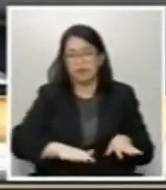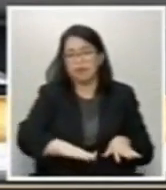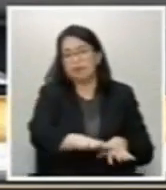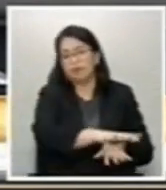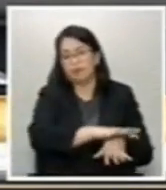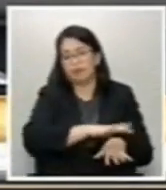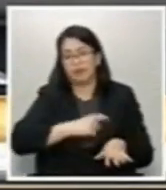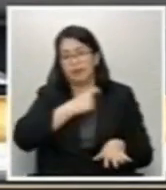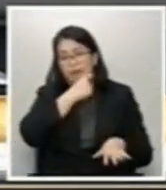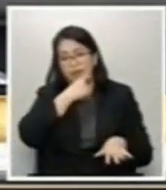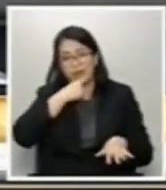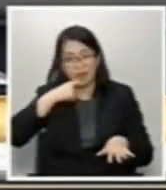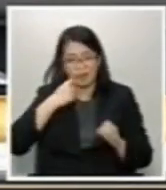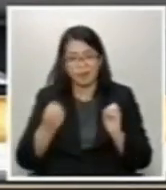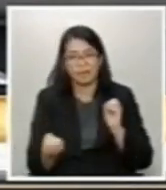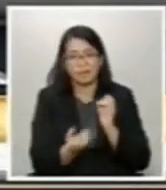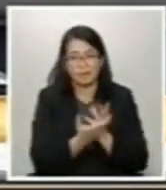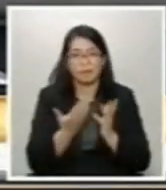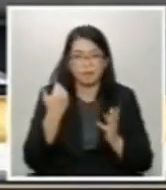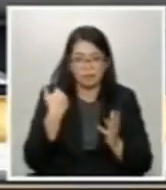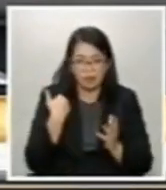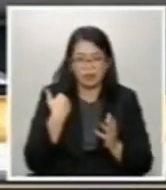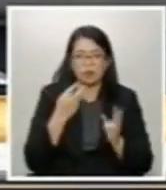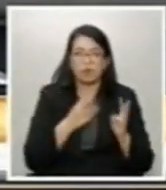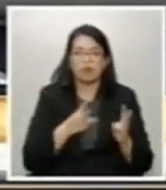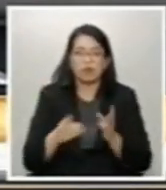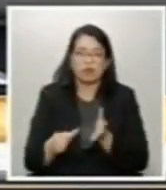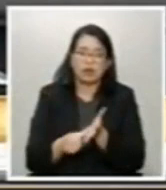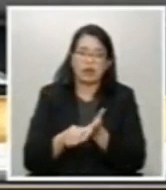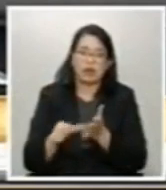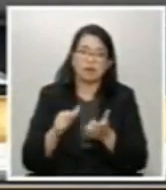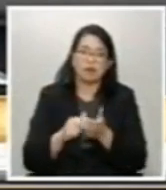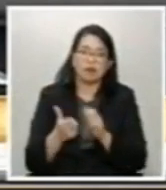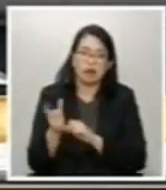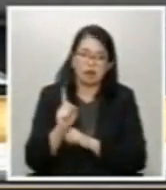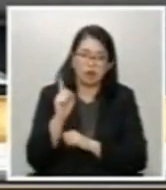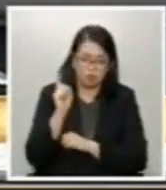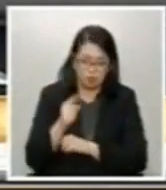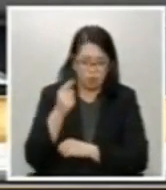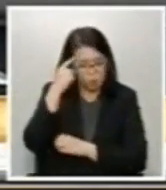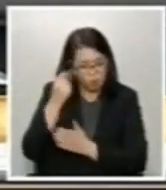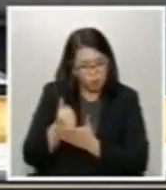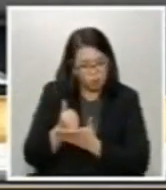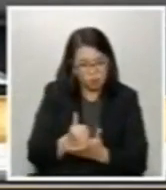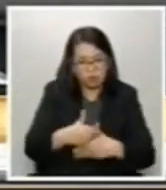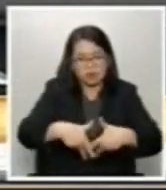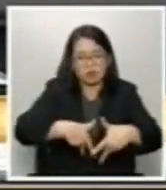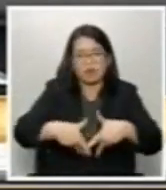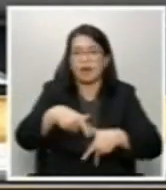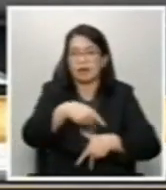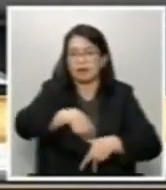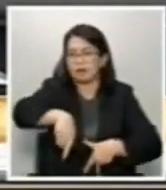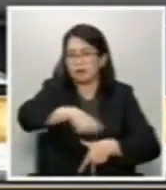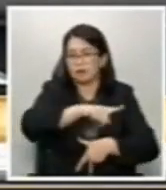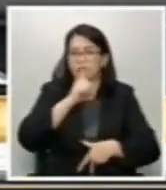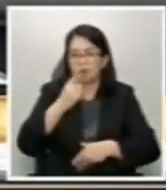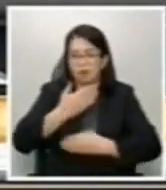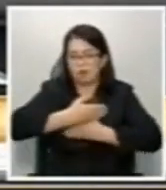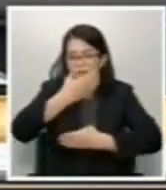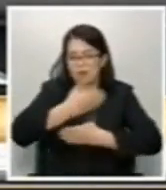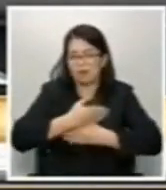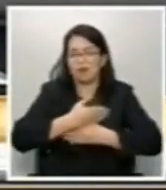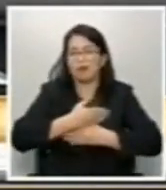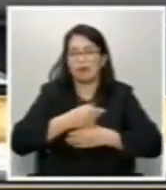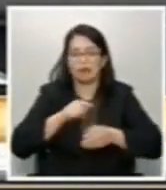แล้งการแก้ไขปัญหาความแห้งแล้งและความต้องการของพี่น้องราษฎรในพื้นที่ก็คือต้องการ